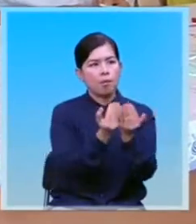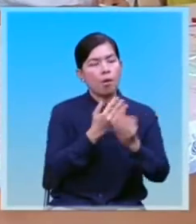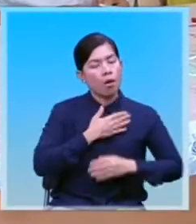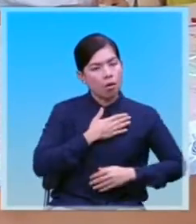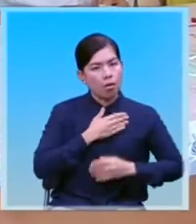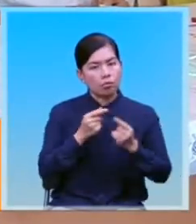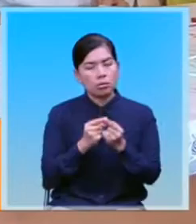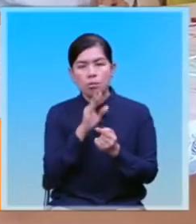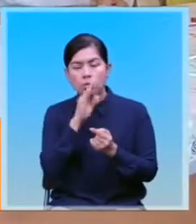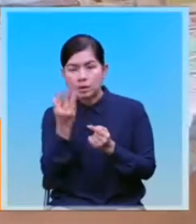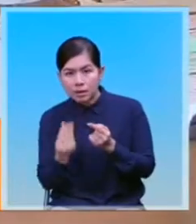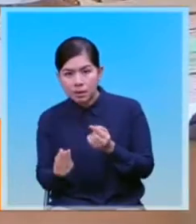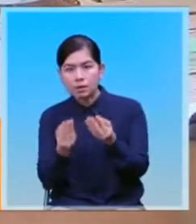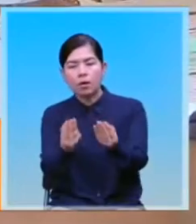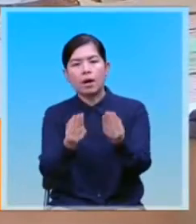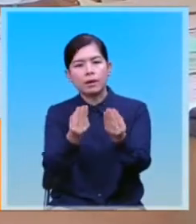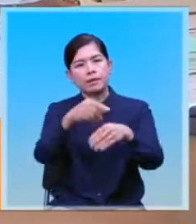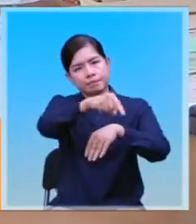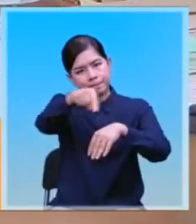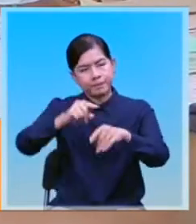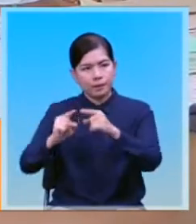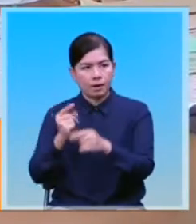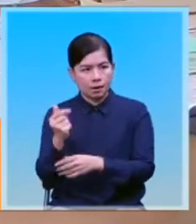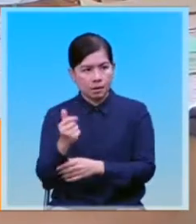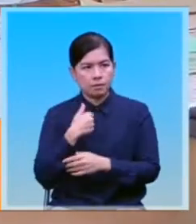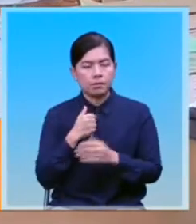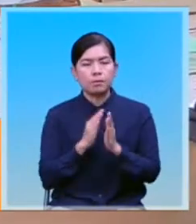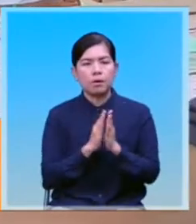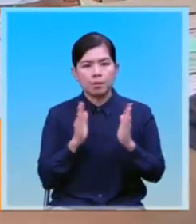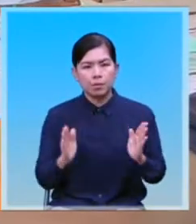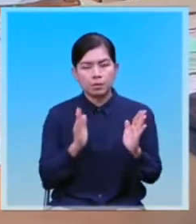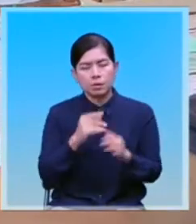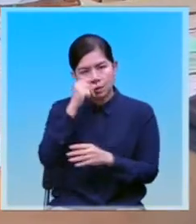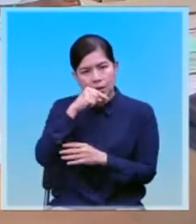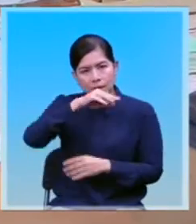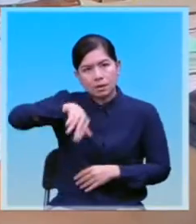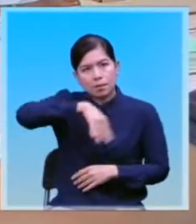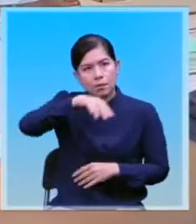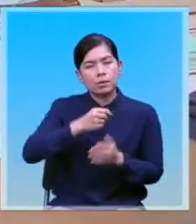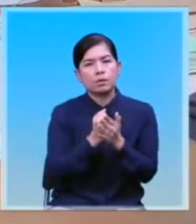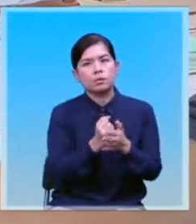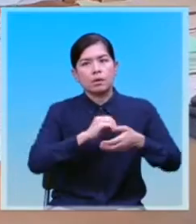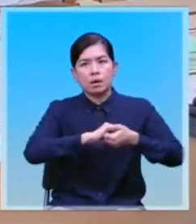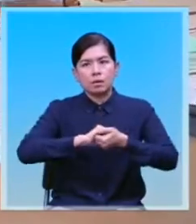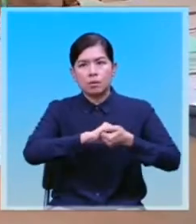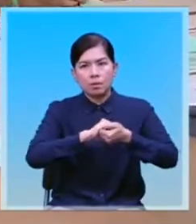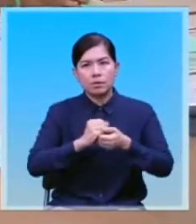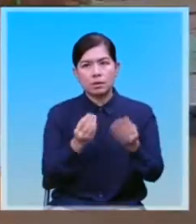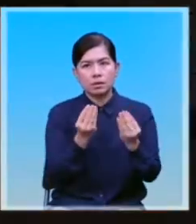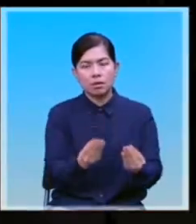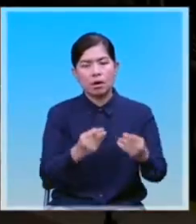เพื่อนๆในชุมชนนะครับขอขอบพระคุณคนไทยทุกคนครับน้ำใจทั้งหลายที่ท่านได้ช่วยกันร่วมมือให้เมืองไทยฝ่าวิกฤตไปให้